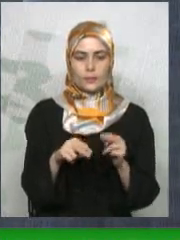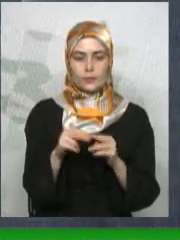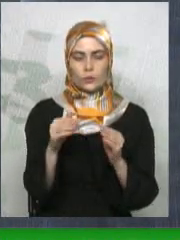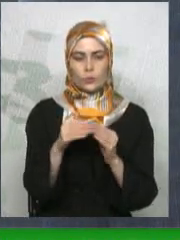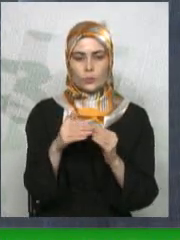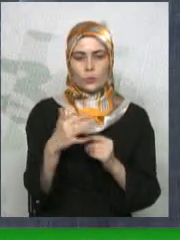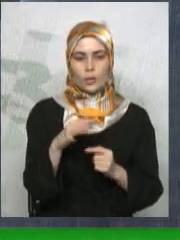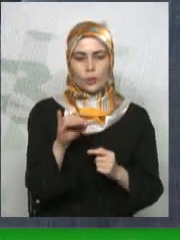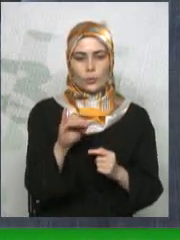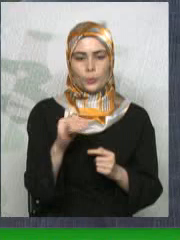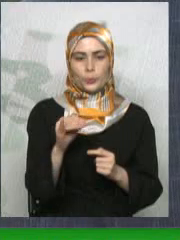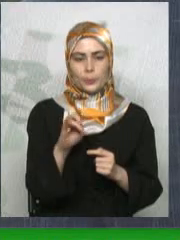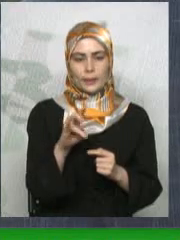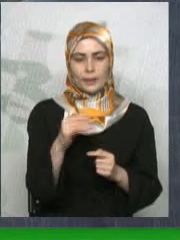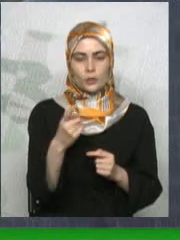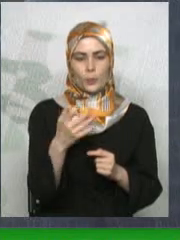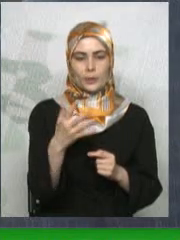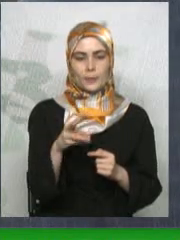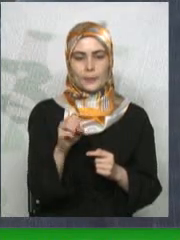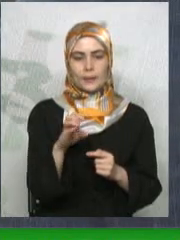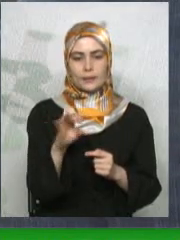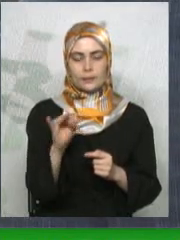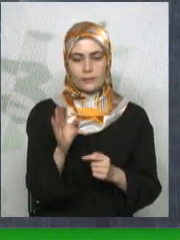Юбилейного, в 105-м массиве.